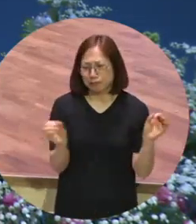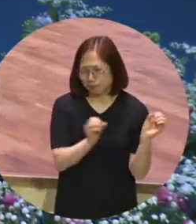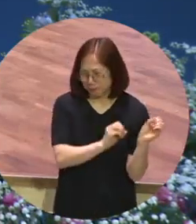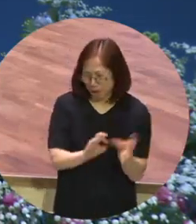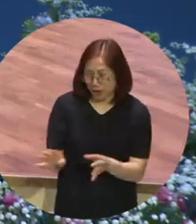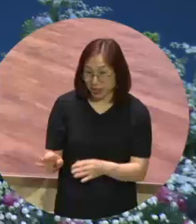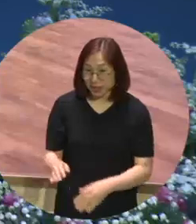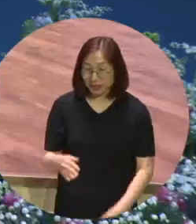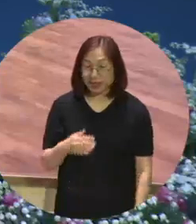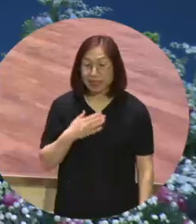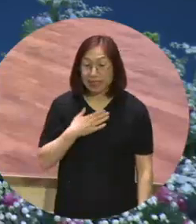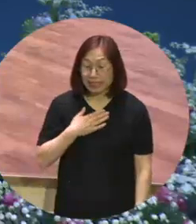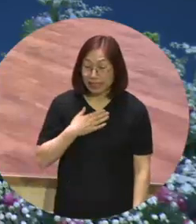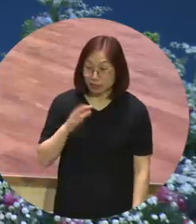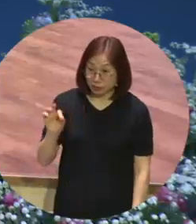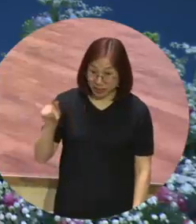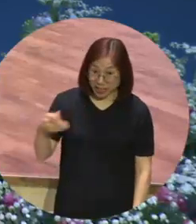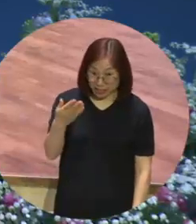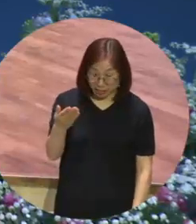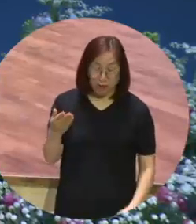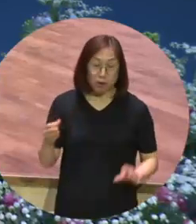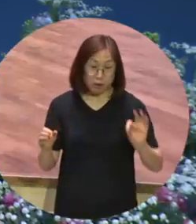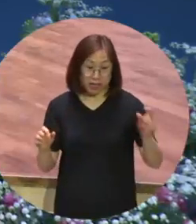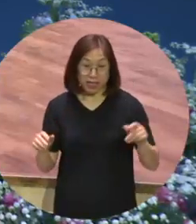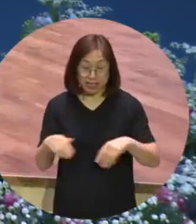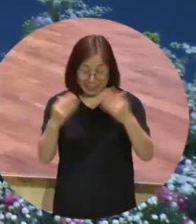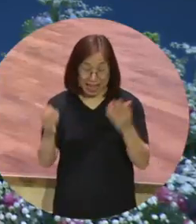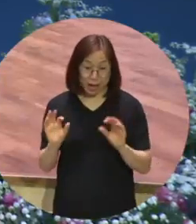알목이 육해 돼야 결혼한다니까.